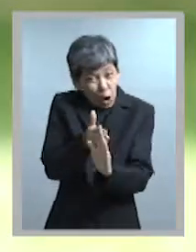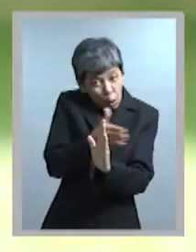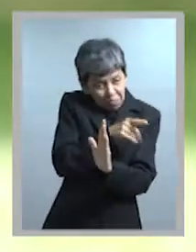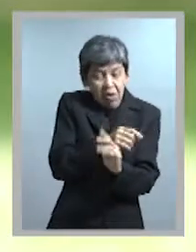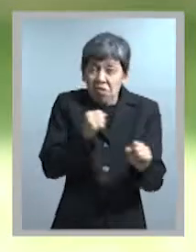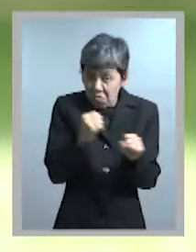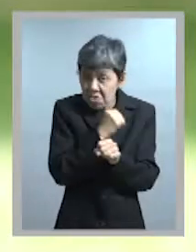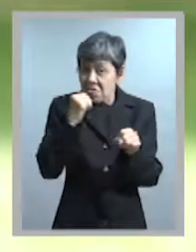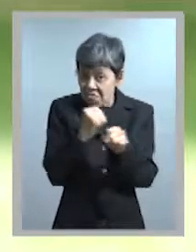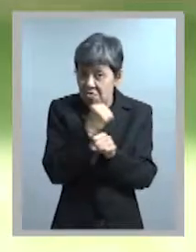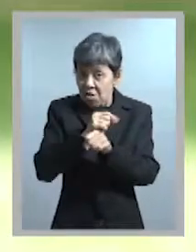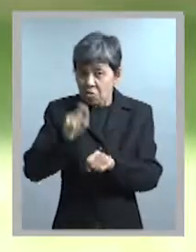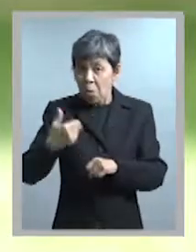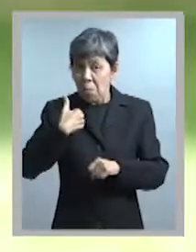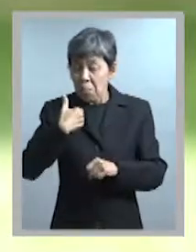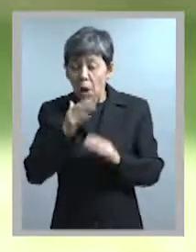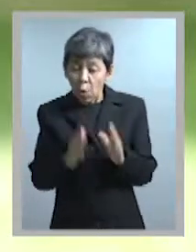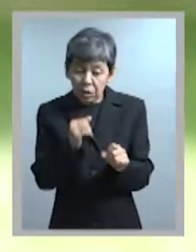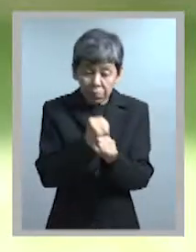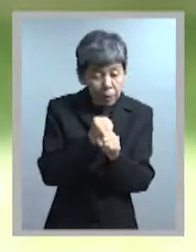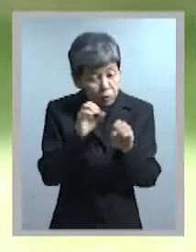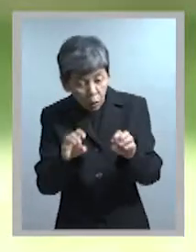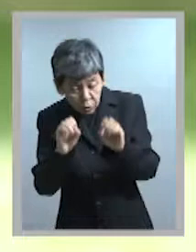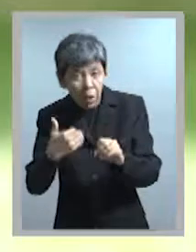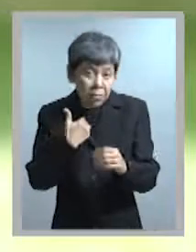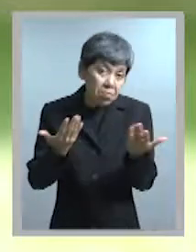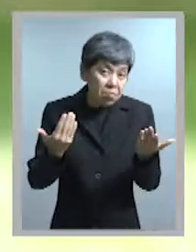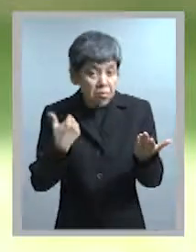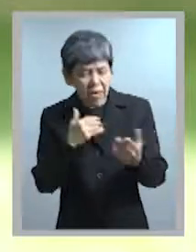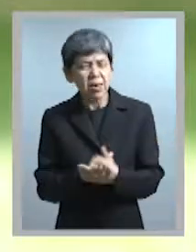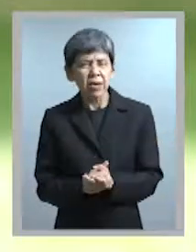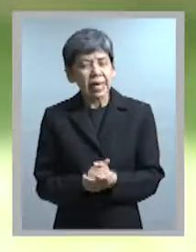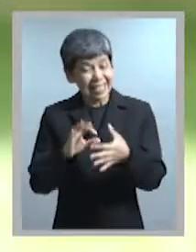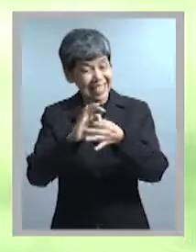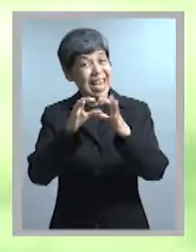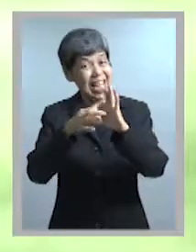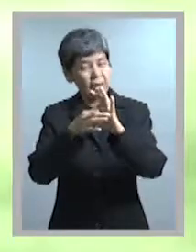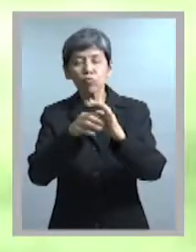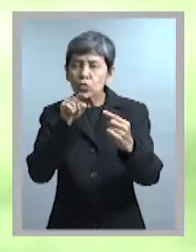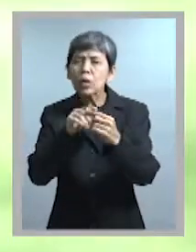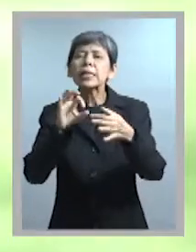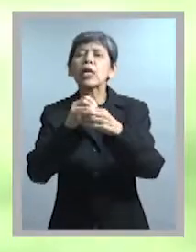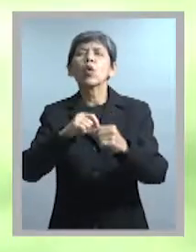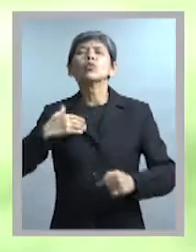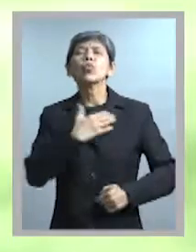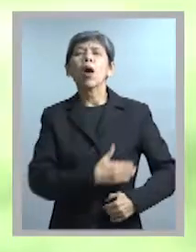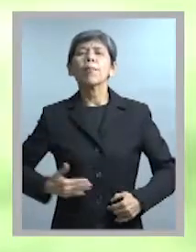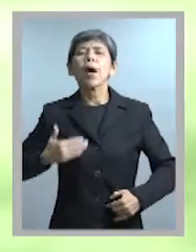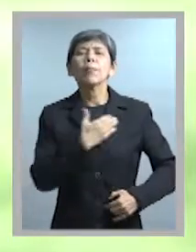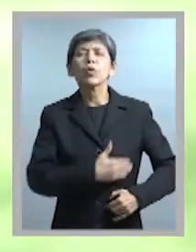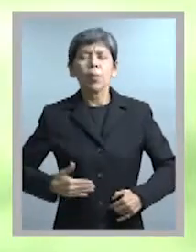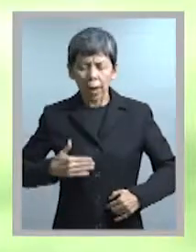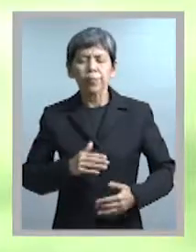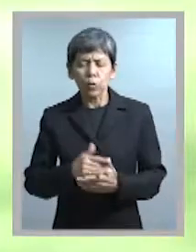แข่งก็ต้องมีการฝึกซ้อมมีอะไรอย่างนี้ด้วยไหมฮะแล้วเรามีเจ้าหน้าที่ฝึกสอนมีอาจารย์มีอะไรอย่างนี้ไหมครับ คือกีฬาเนี่ยเราเน้นว่ากีฬาเพื่อสุขภ